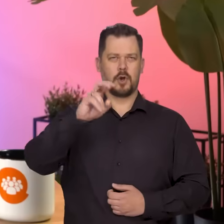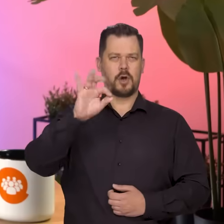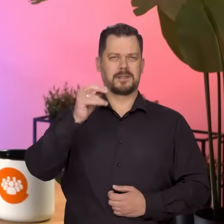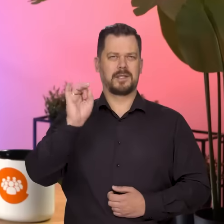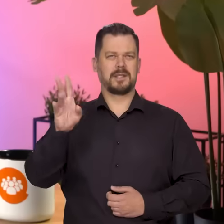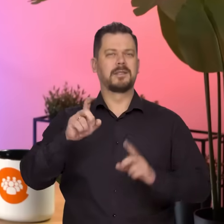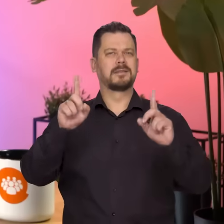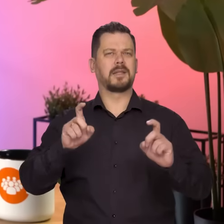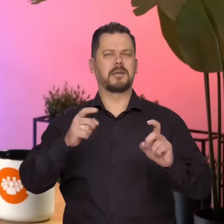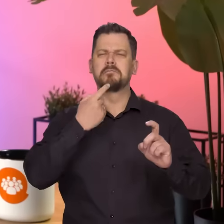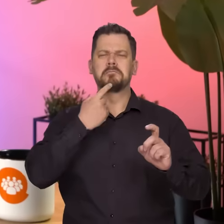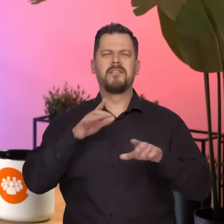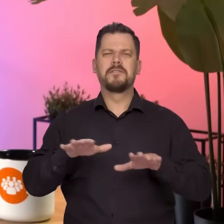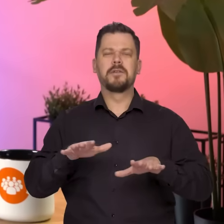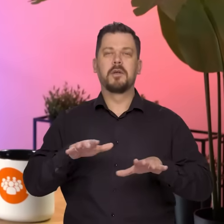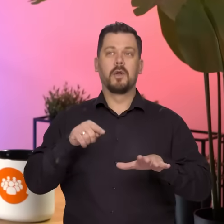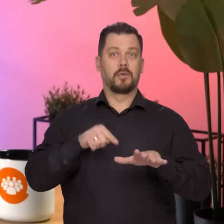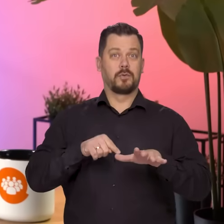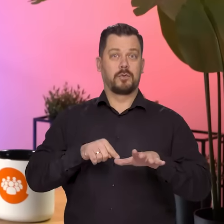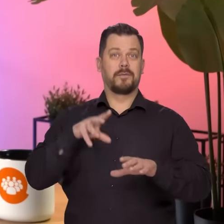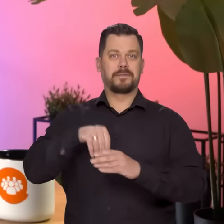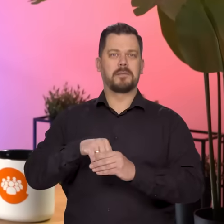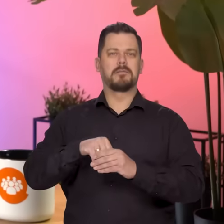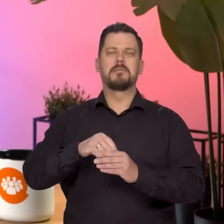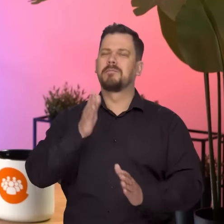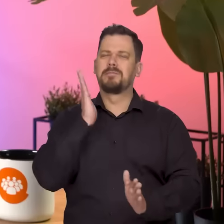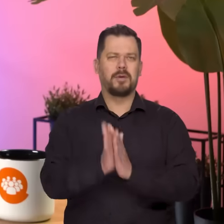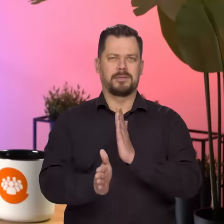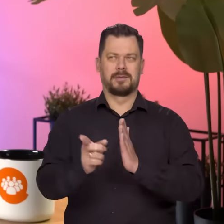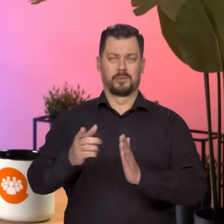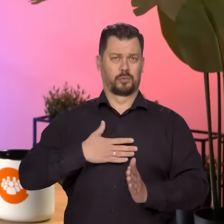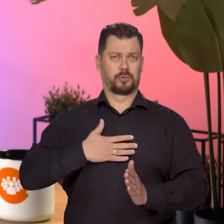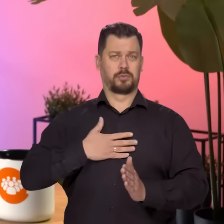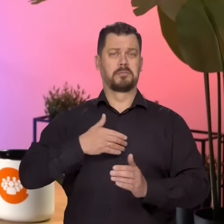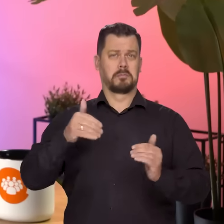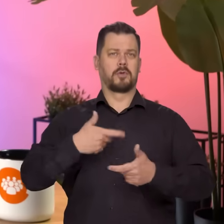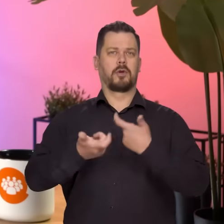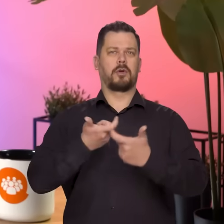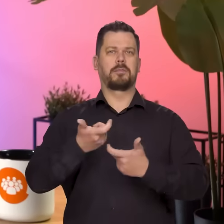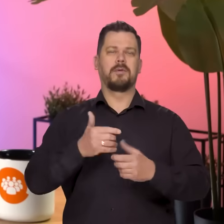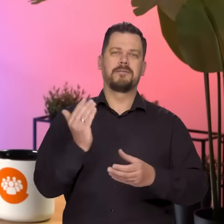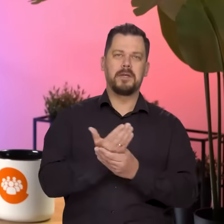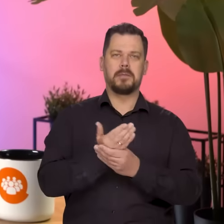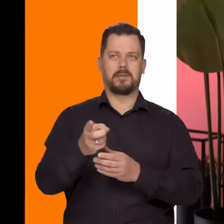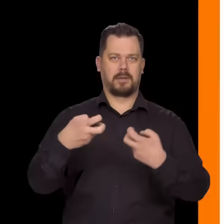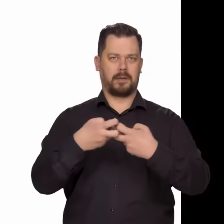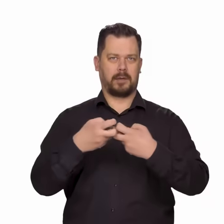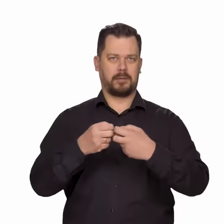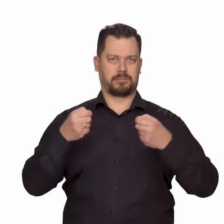Hosting na Start to usługa, w której dostajesz proste i intuicyjne narzędzia, które pomogą prowadzić Twoją działalność w